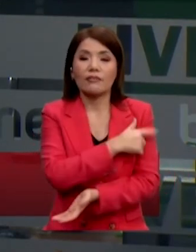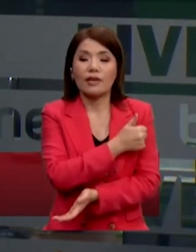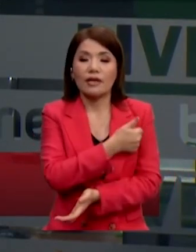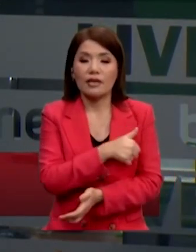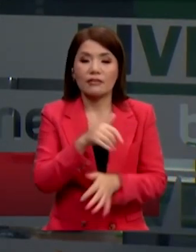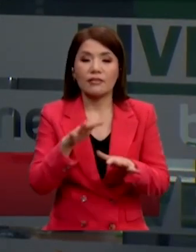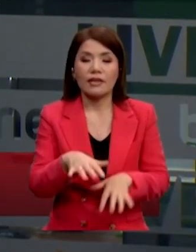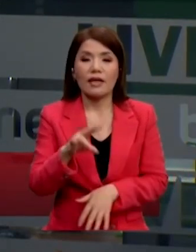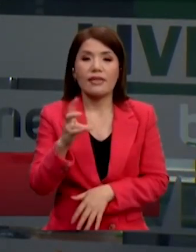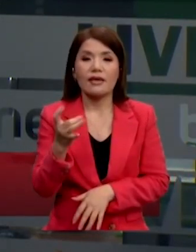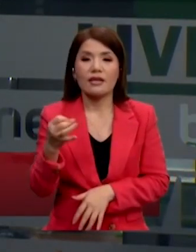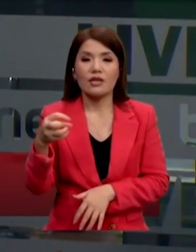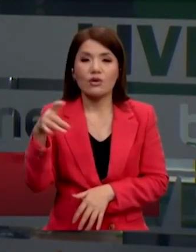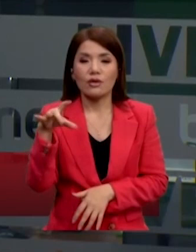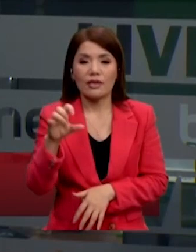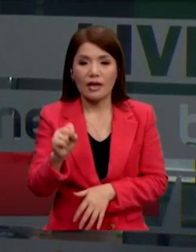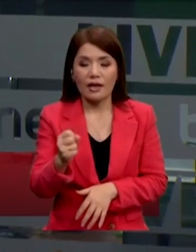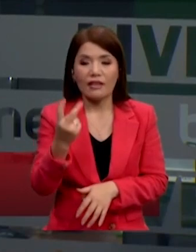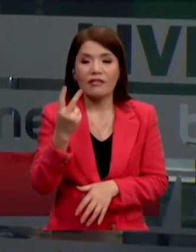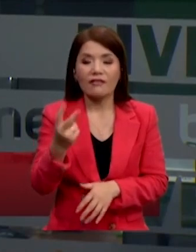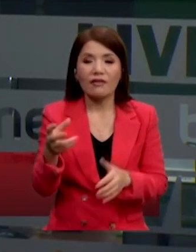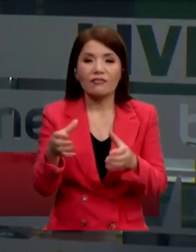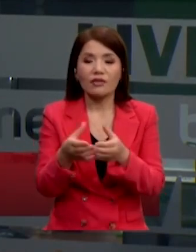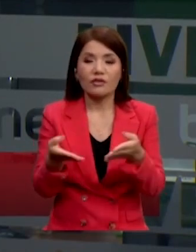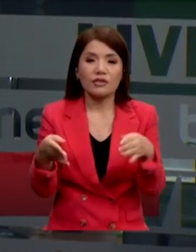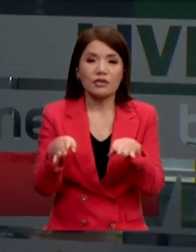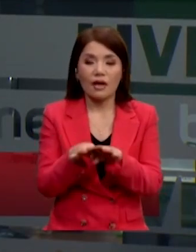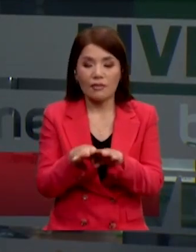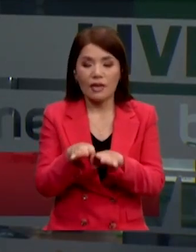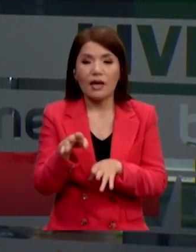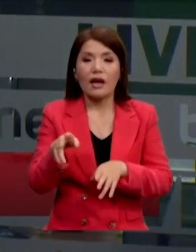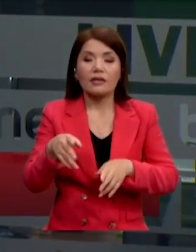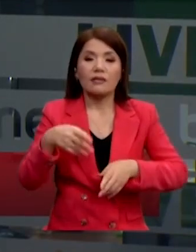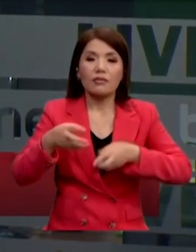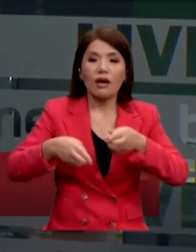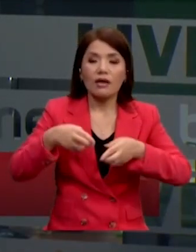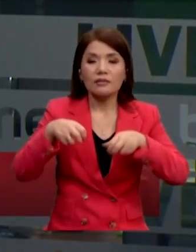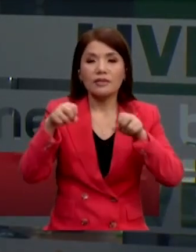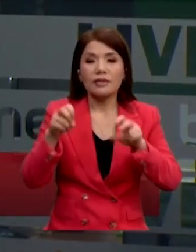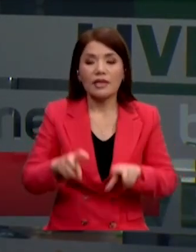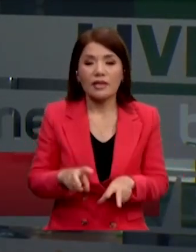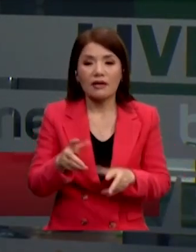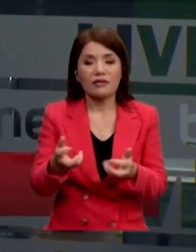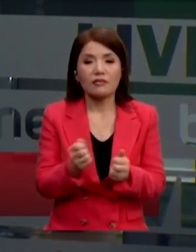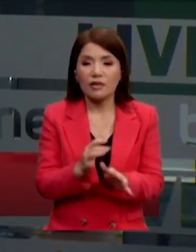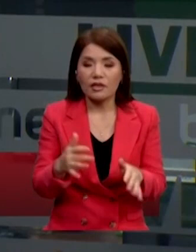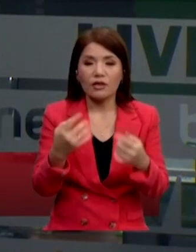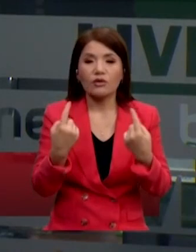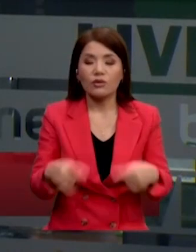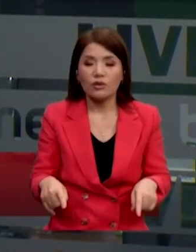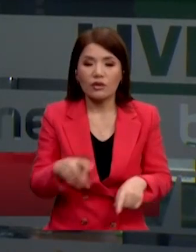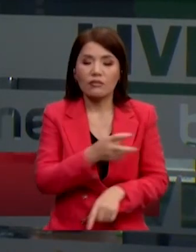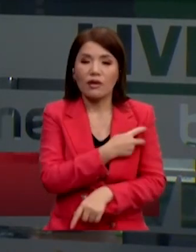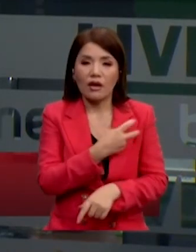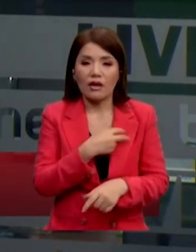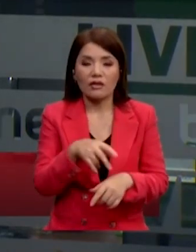ауруханадағы нейрохирургияның 2 бөлімшесі жабық. Енді жоспарлы емге келетін науқастарды қабылдамай, кей дәрігерлерді тіпті